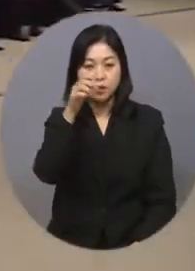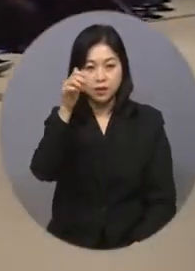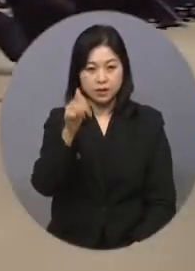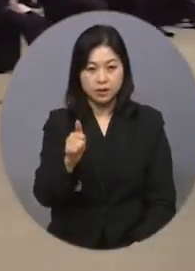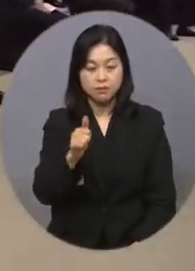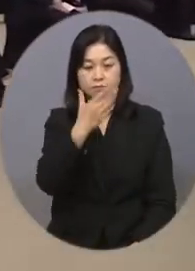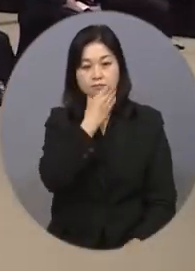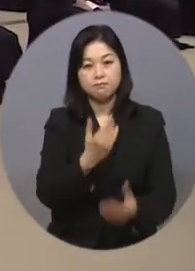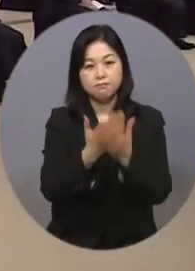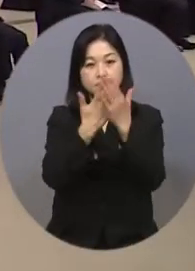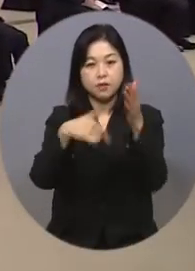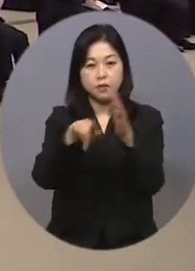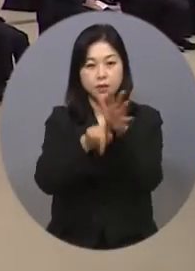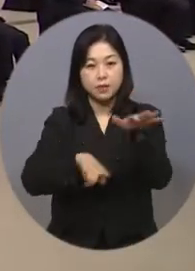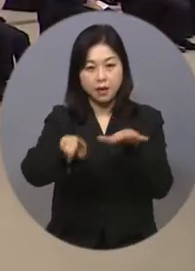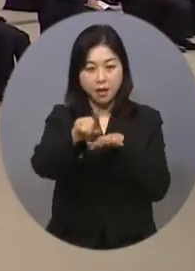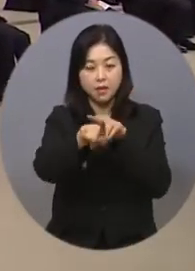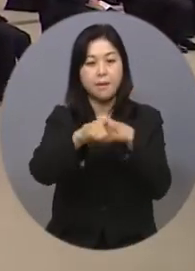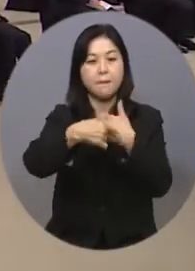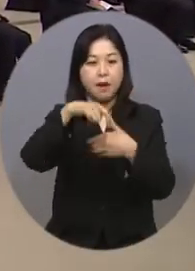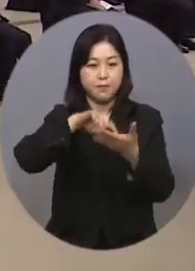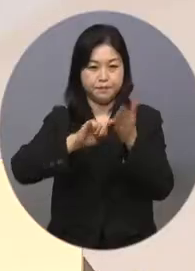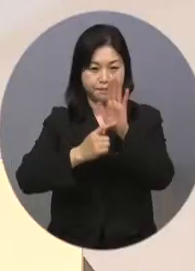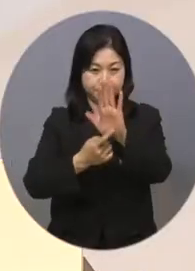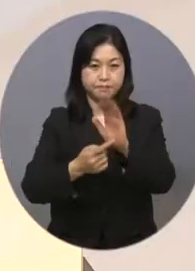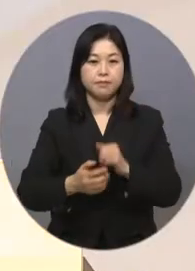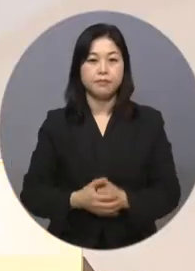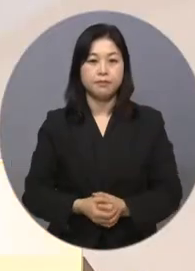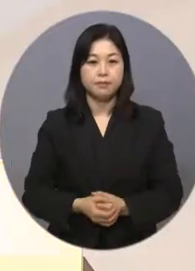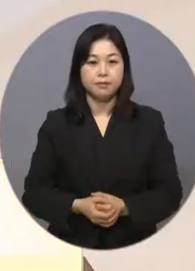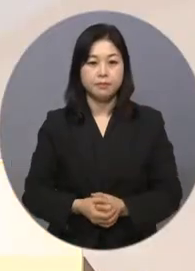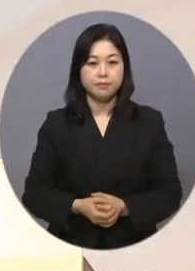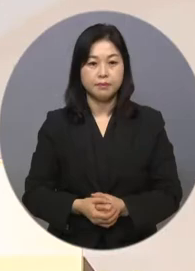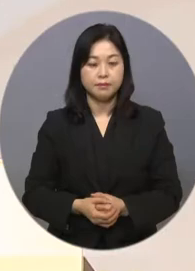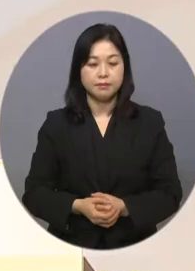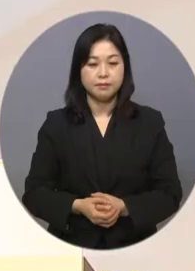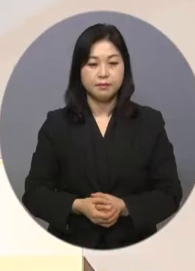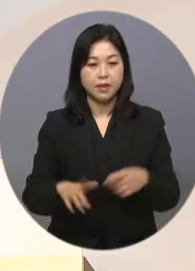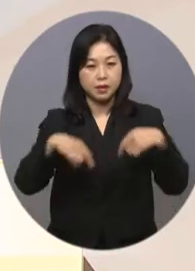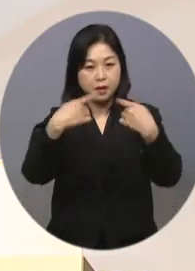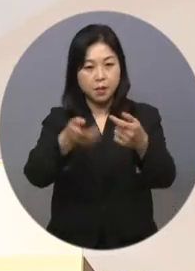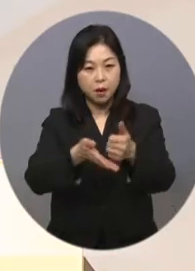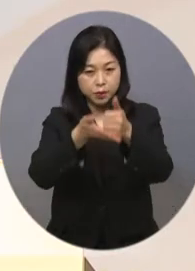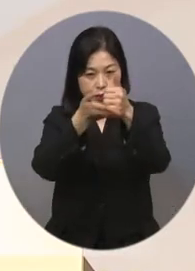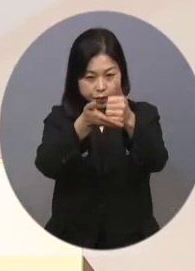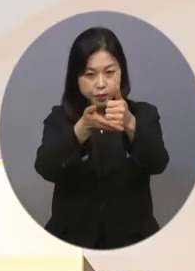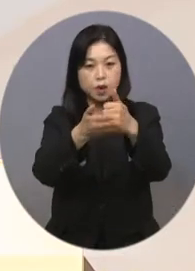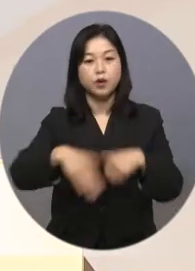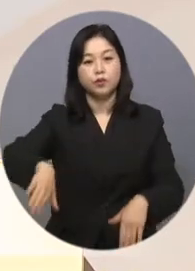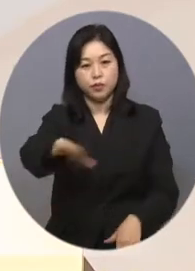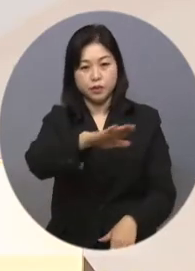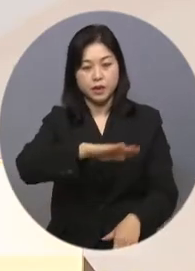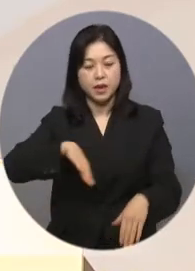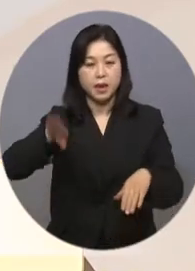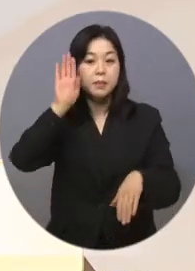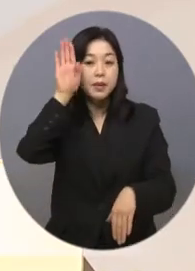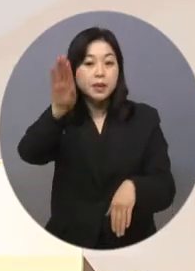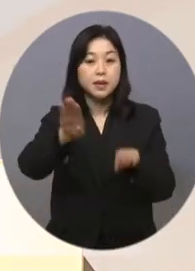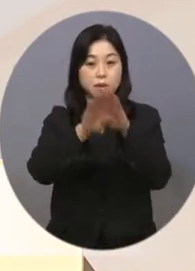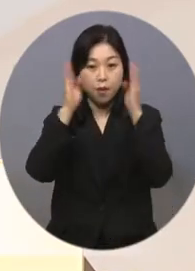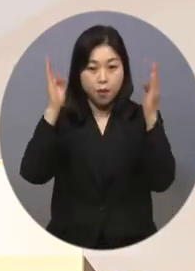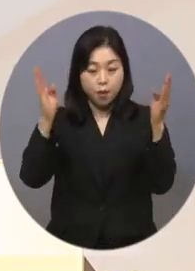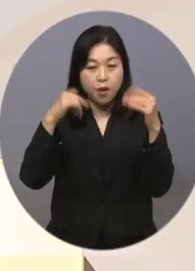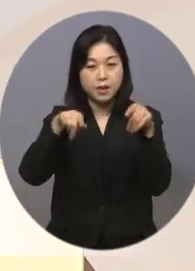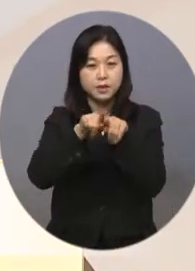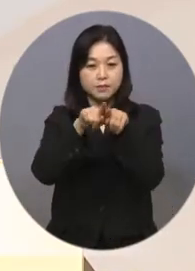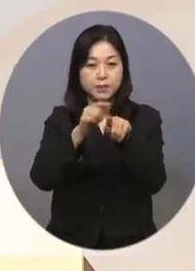위해 앞장서겠다는 포부를 드러냈습니다. 참여와 존중을 통해 우리의 미래를 열어가고 함께 나아갈